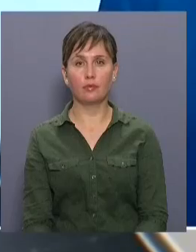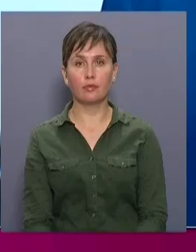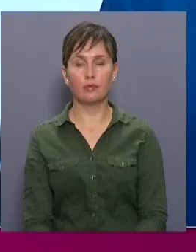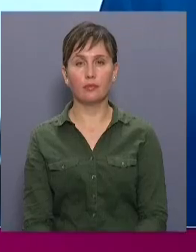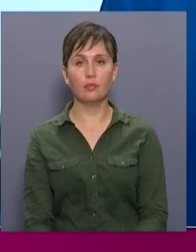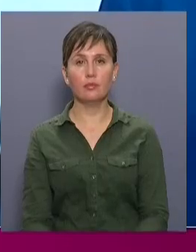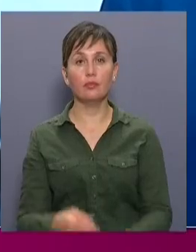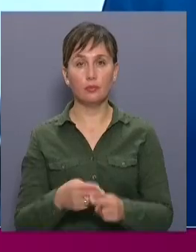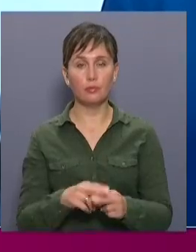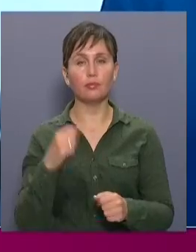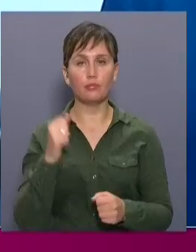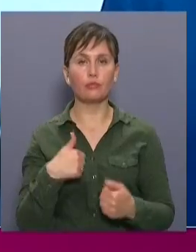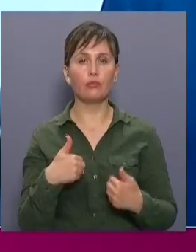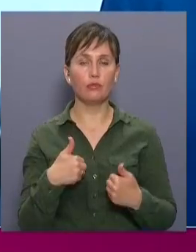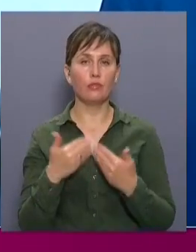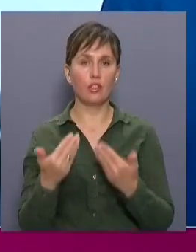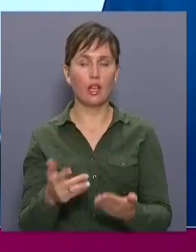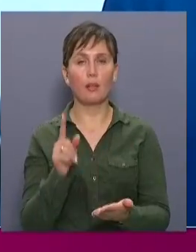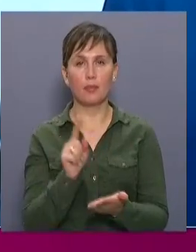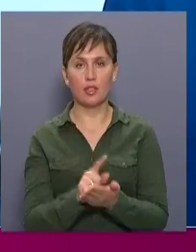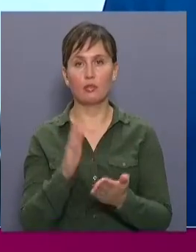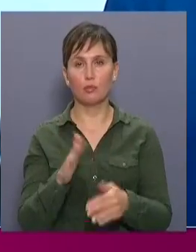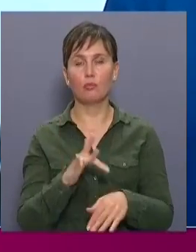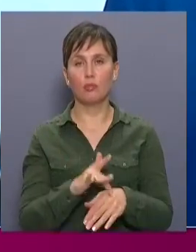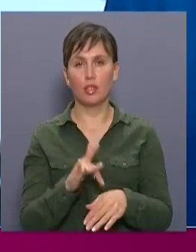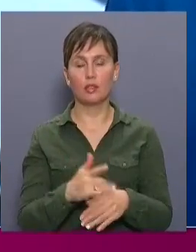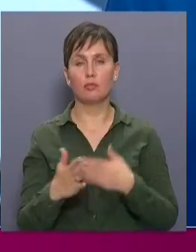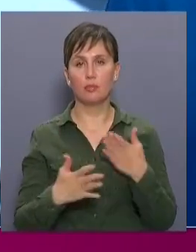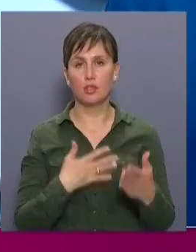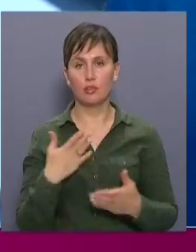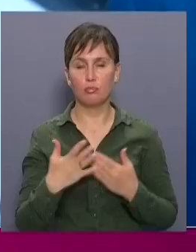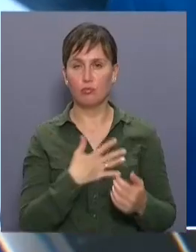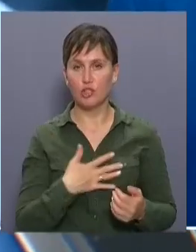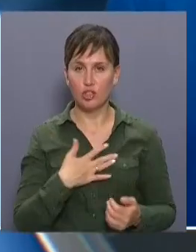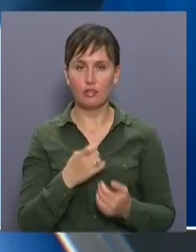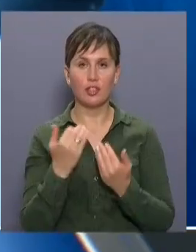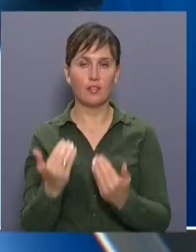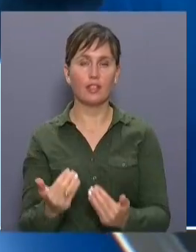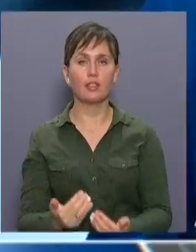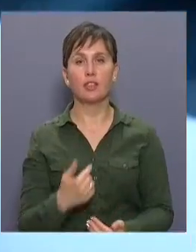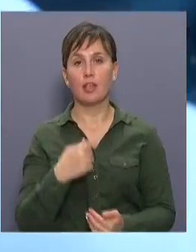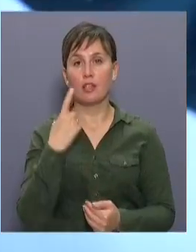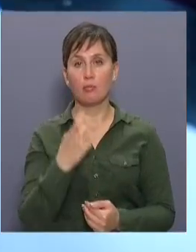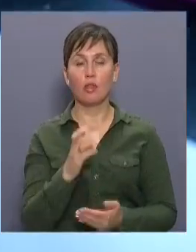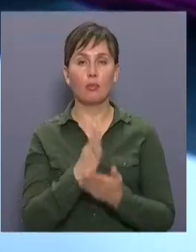Этих побед я вам искренне желаю. Обязательно будем болеть, переживать и держать за вас кулаки. Я